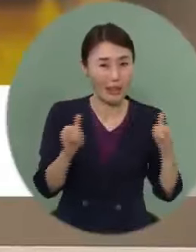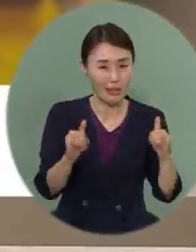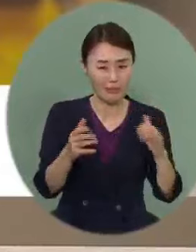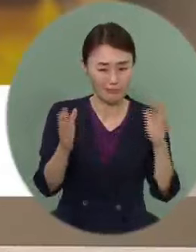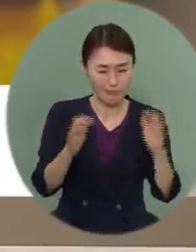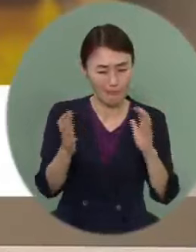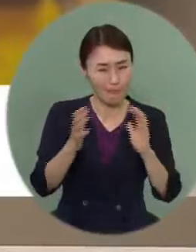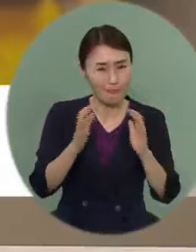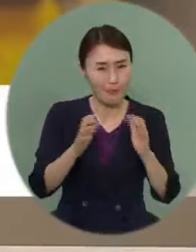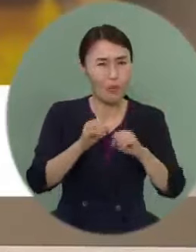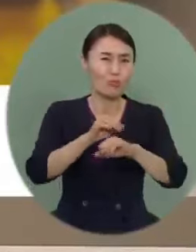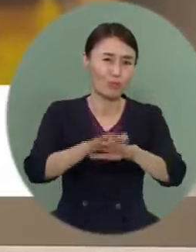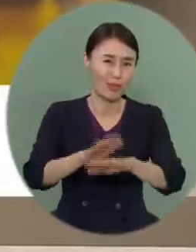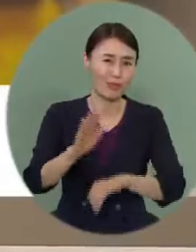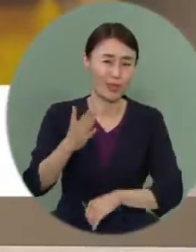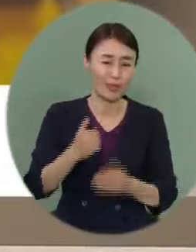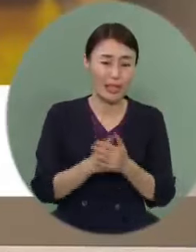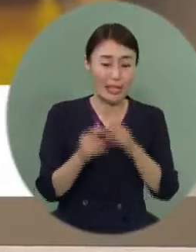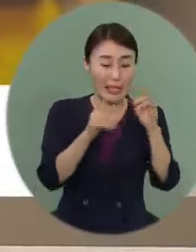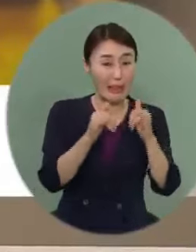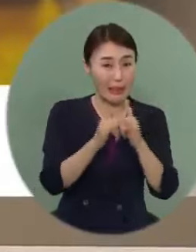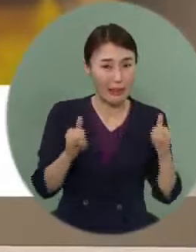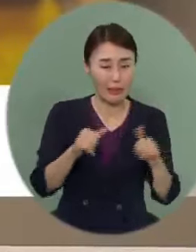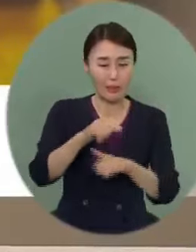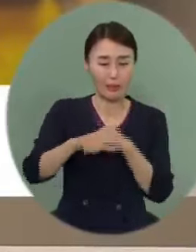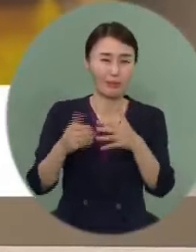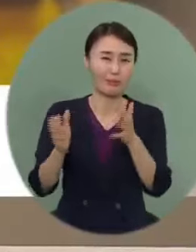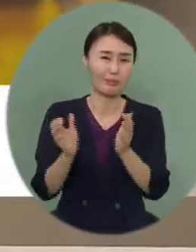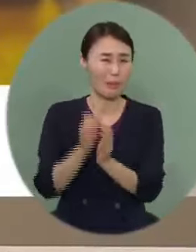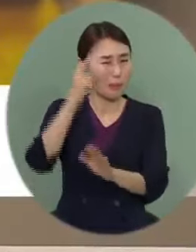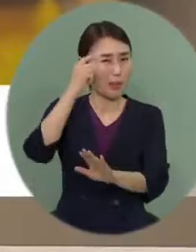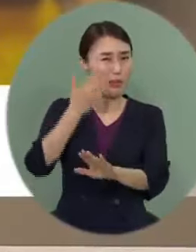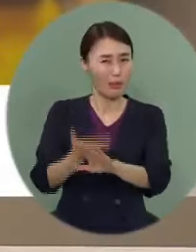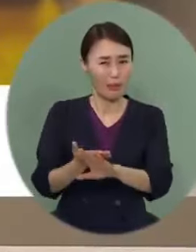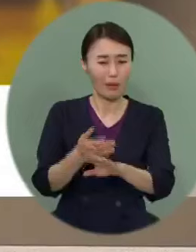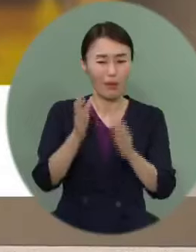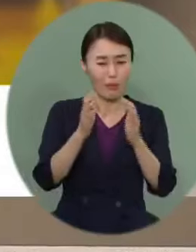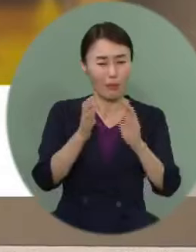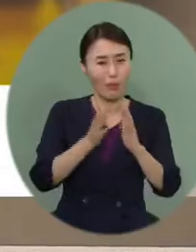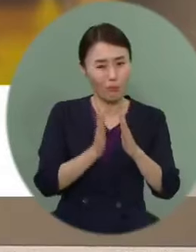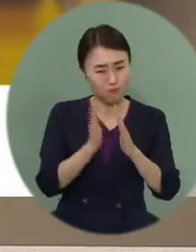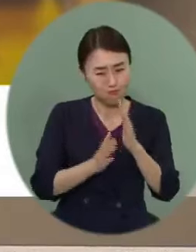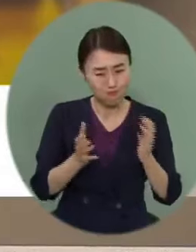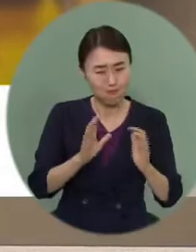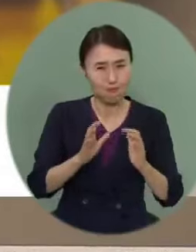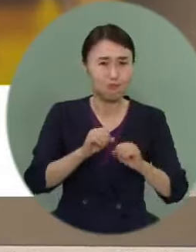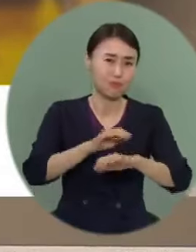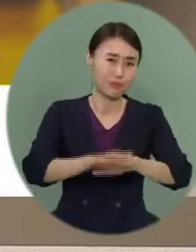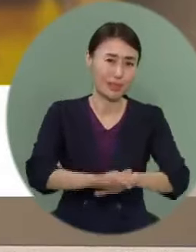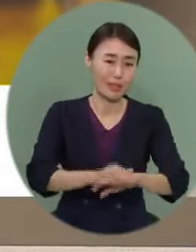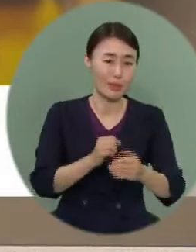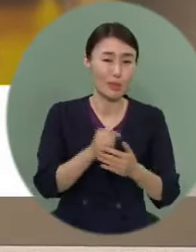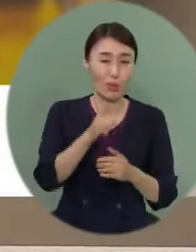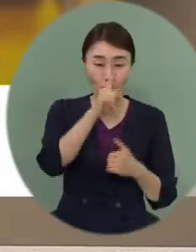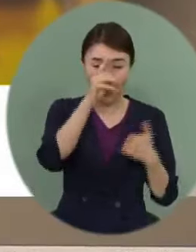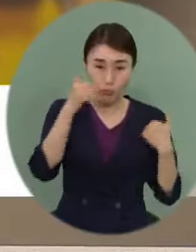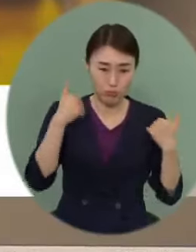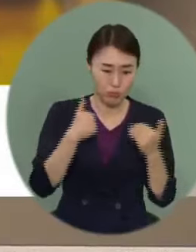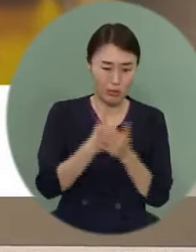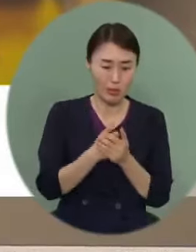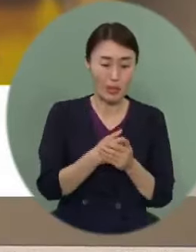무산됐습니다. 주민과 환경단체 등이 거세게 반발하면서 공청회가 파행되는가 하면 지자체가 공청회 장소를